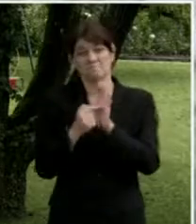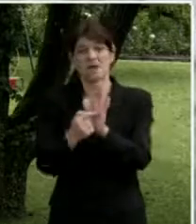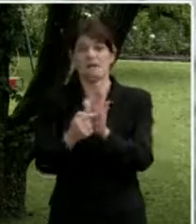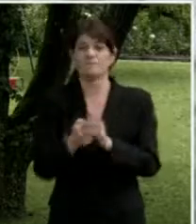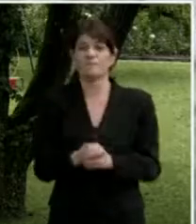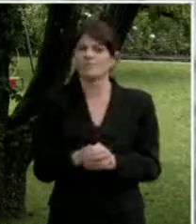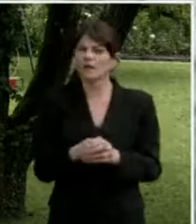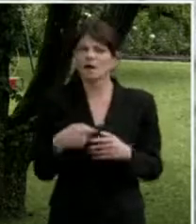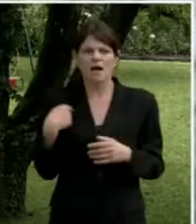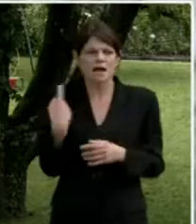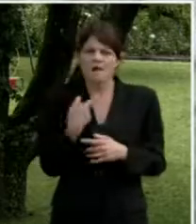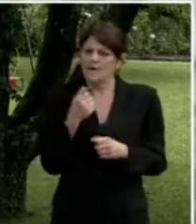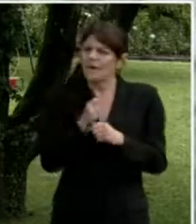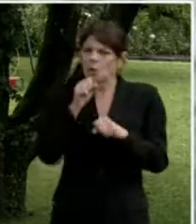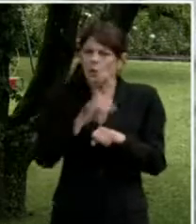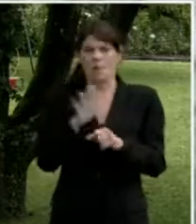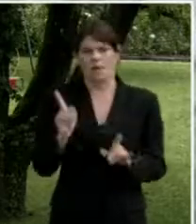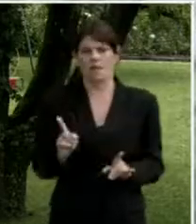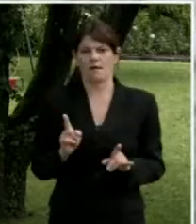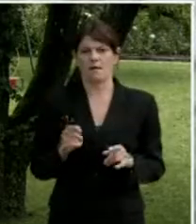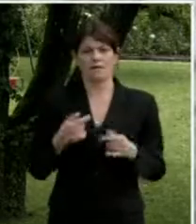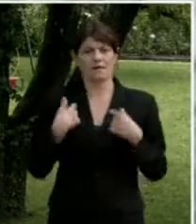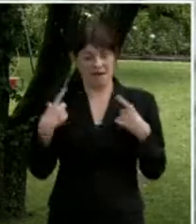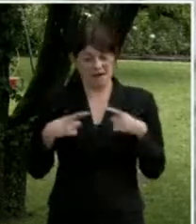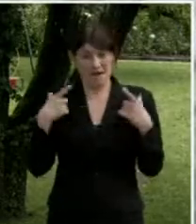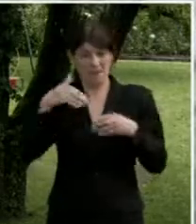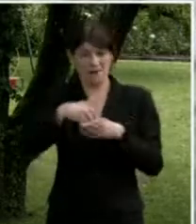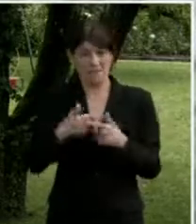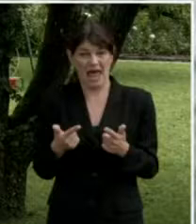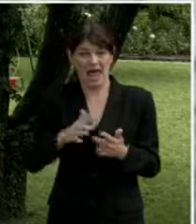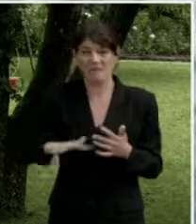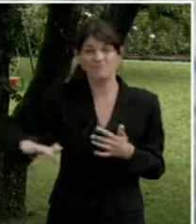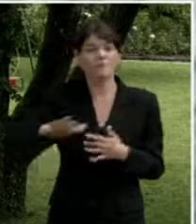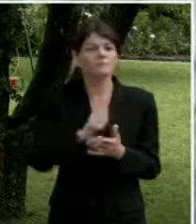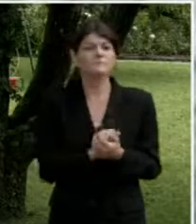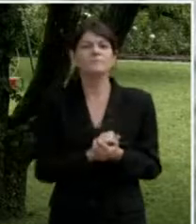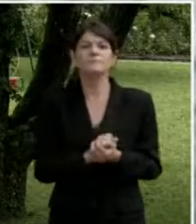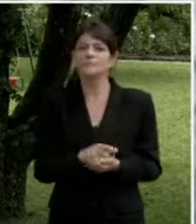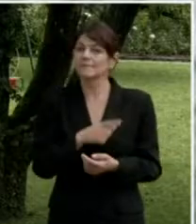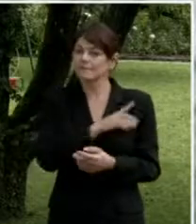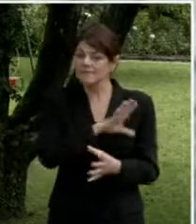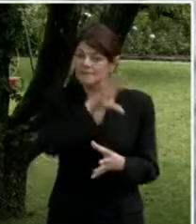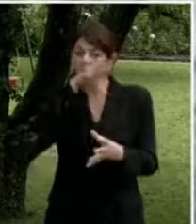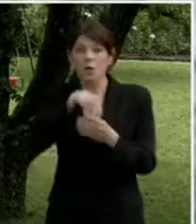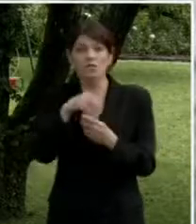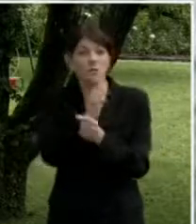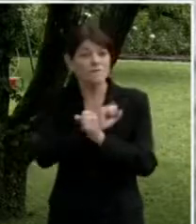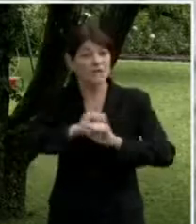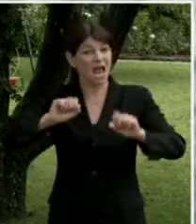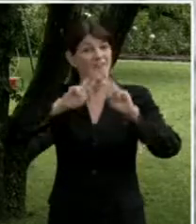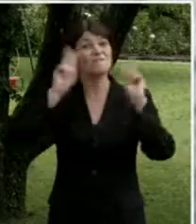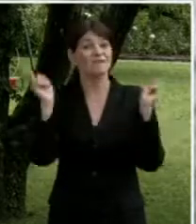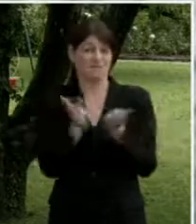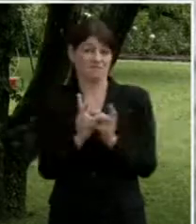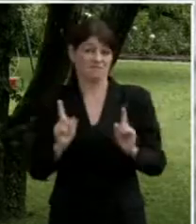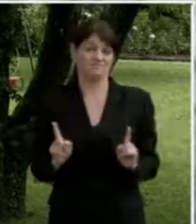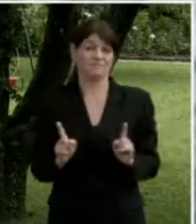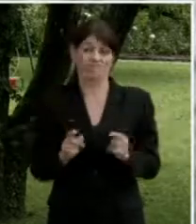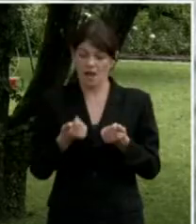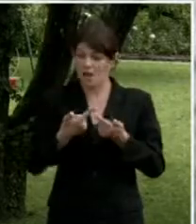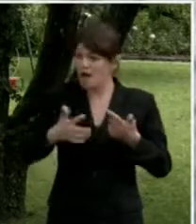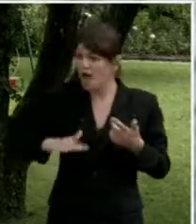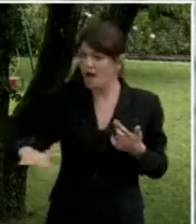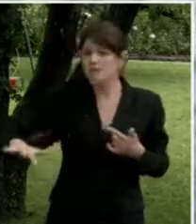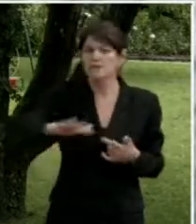Wie glücklich dürfen wir uns schätzen, in einem Land zu leben, das Teil der freien Welt ist. Ein